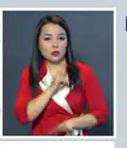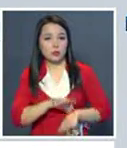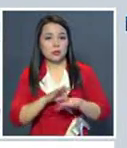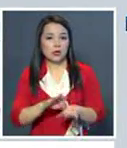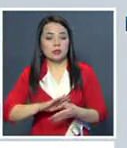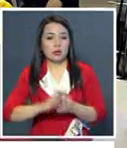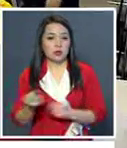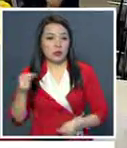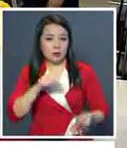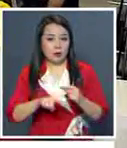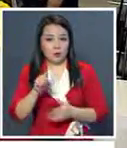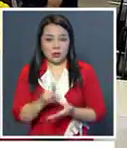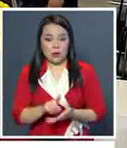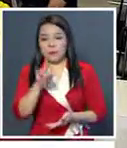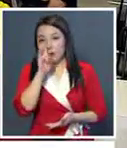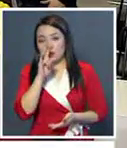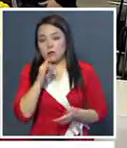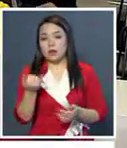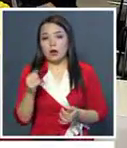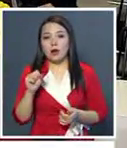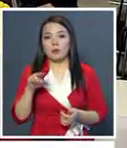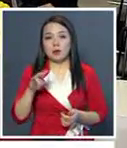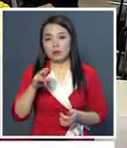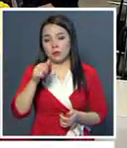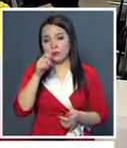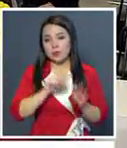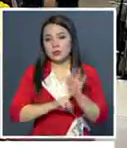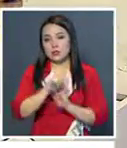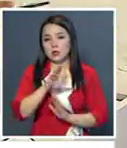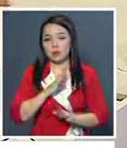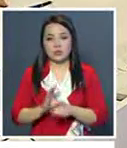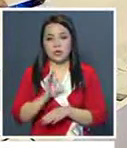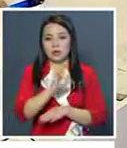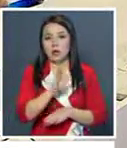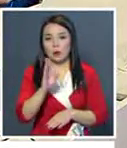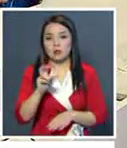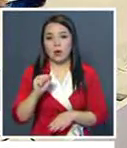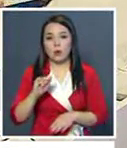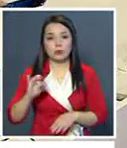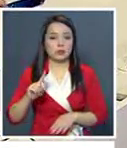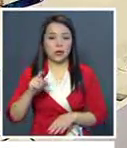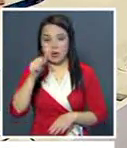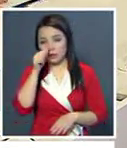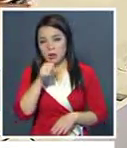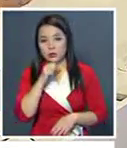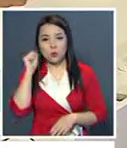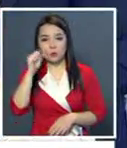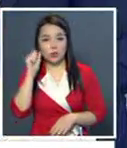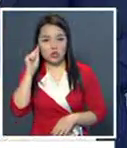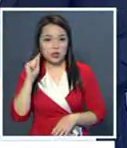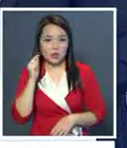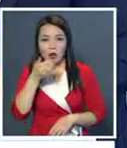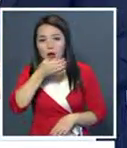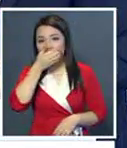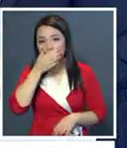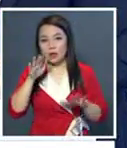жатыр. Сәтін салса, бензиннің алғашқы легі ақпанның басында жөнелтіледі. Ал наурыз айынан бастап Өзбекстан, Тәжікстан және Ауғанстан